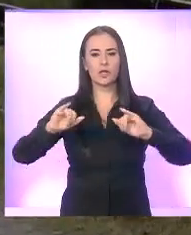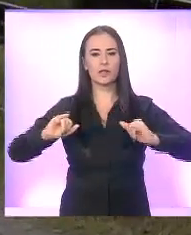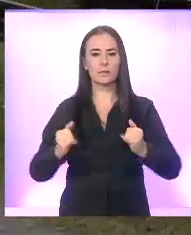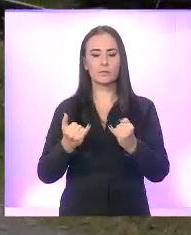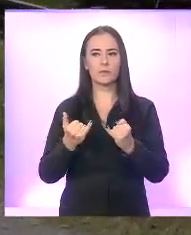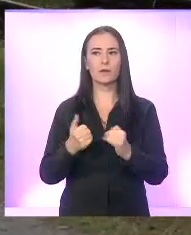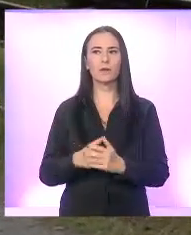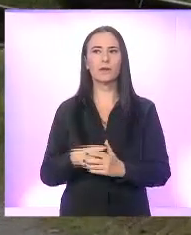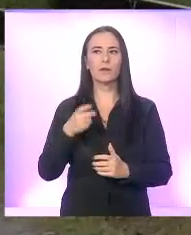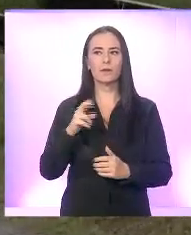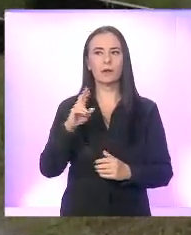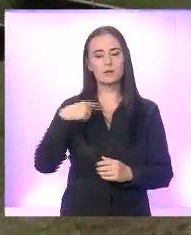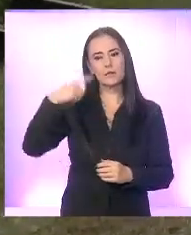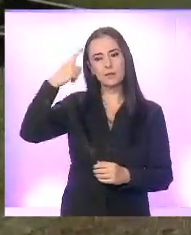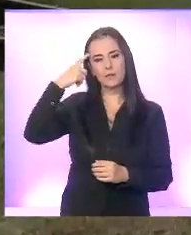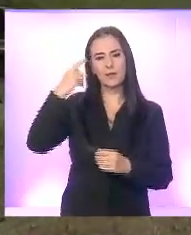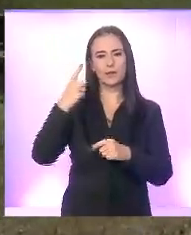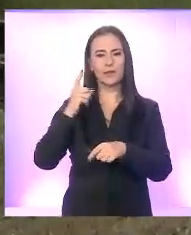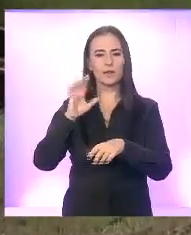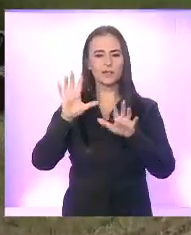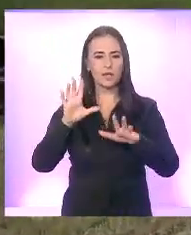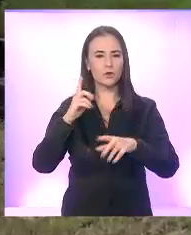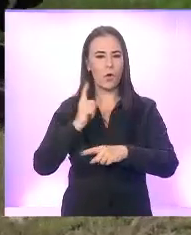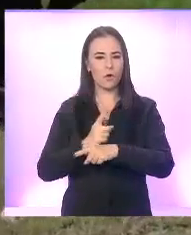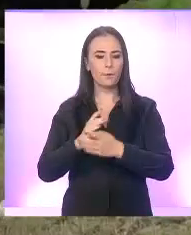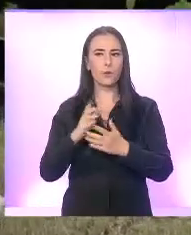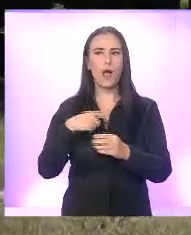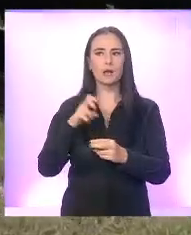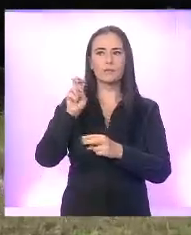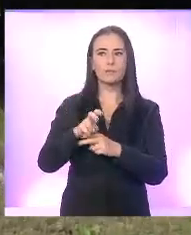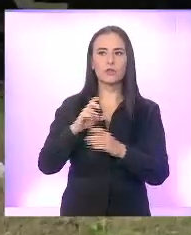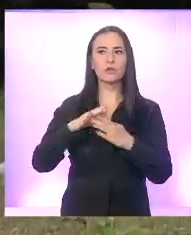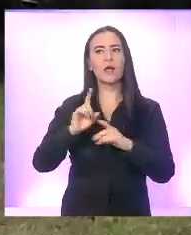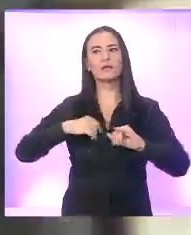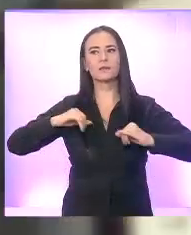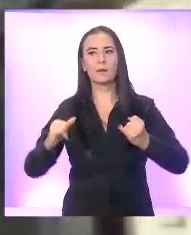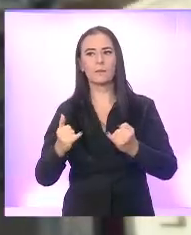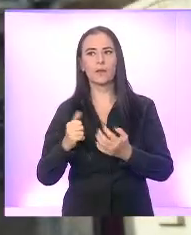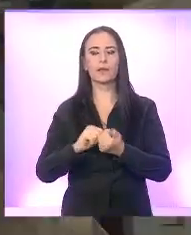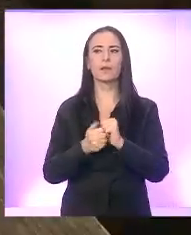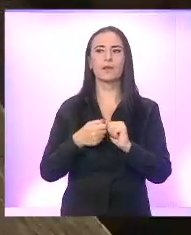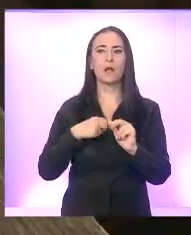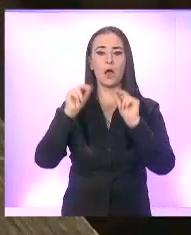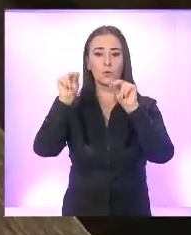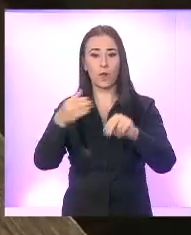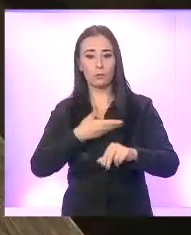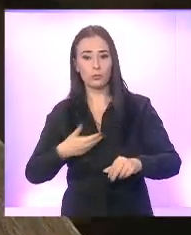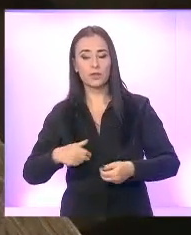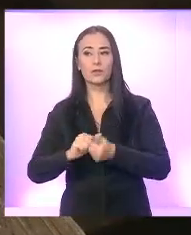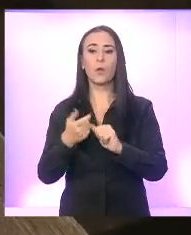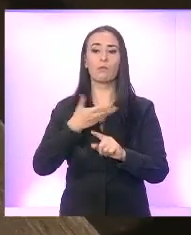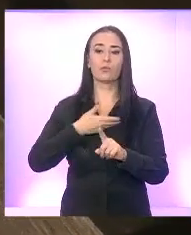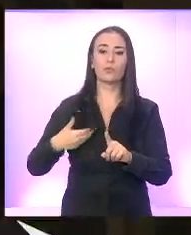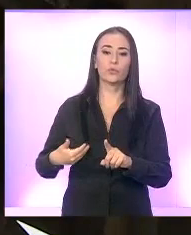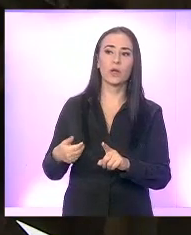în 2 ore, dar te gândești de 2 ori după ce ai trecut într-o situație similară, dacă te urci, de exemplu, în tren ca să mergi la Iași de la București sau de la